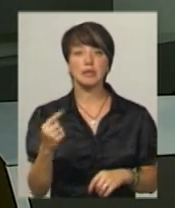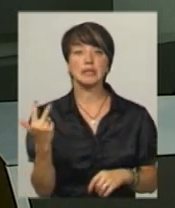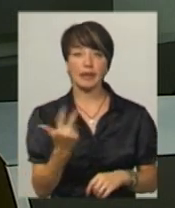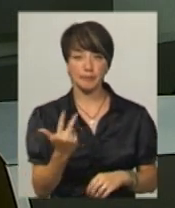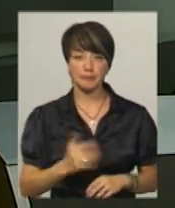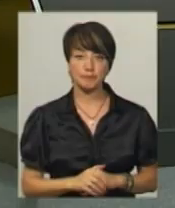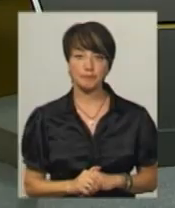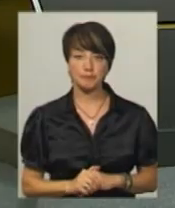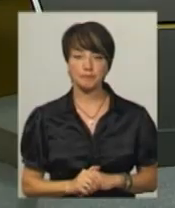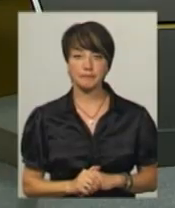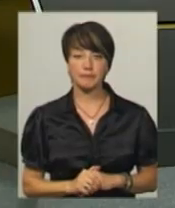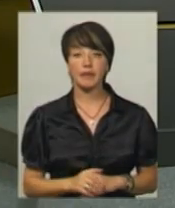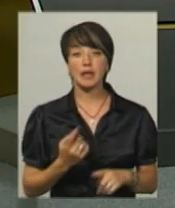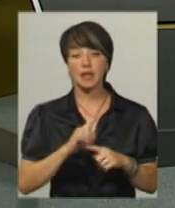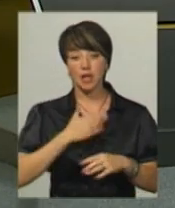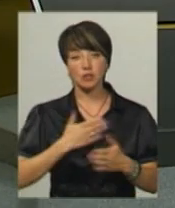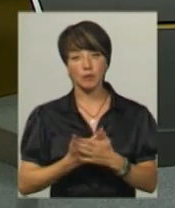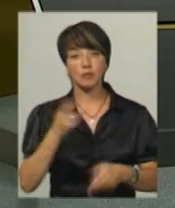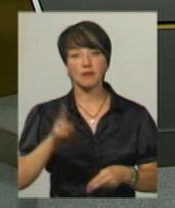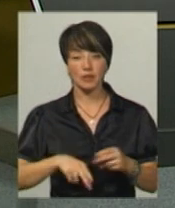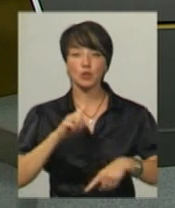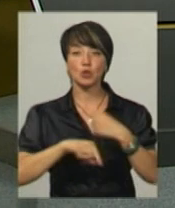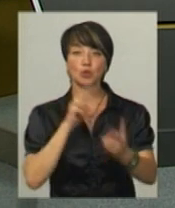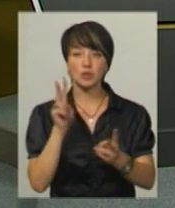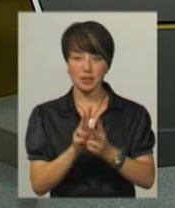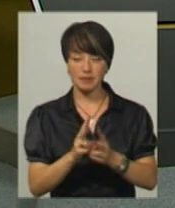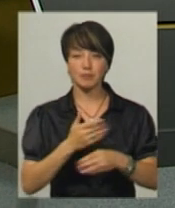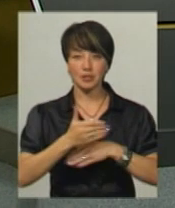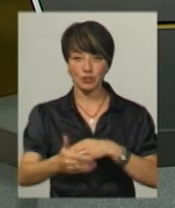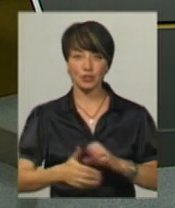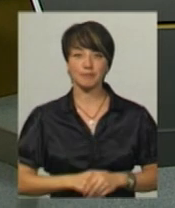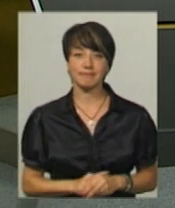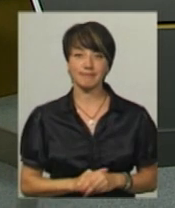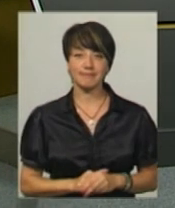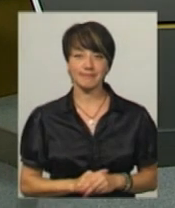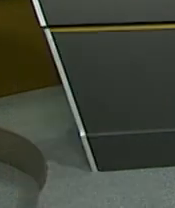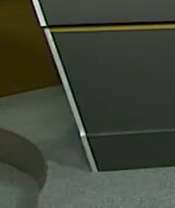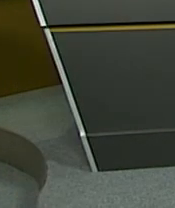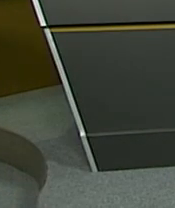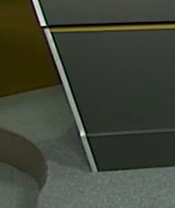номер 3. Наш випуск завершено. Зустрінемося о 20:30.